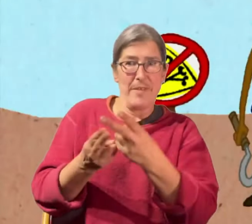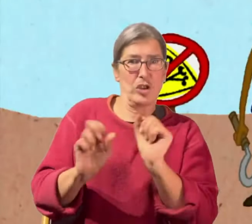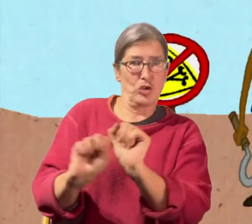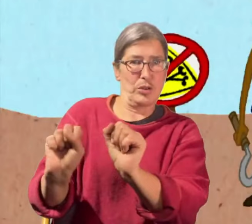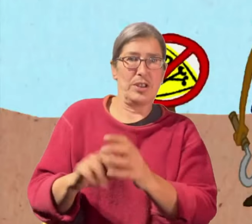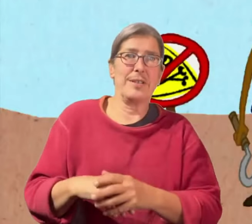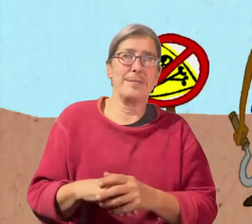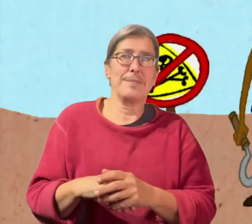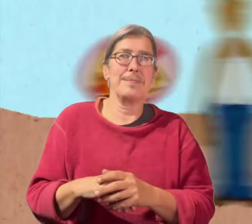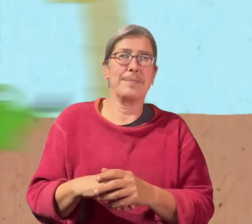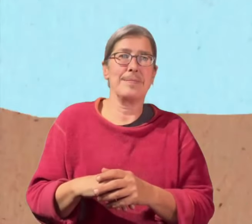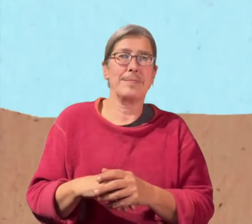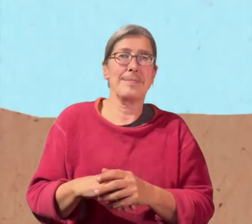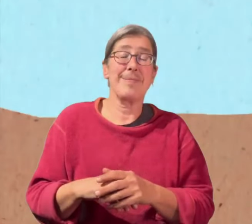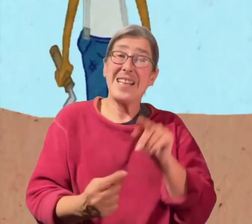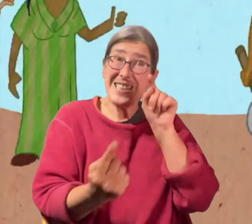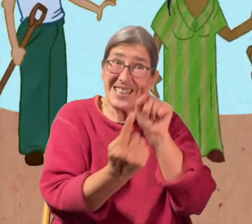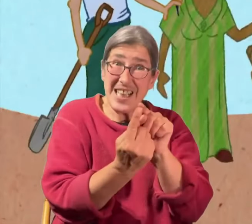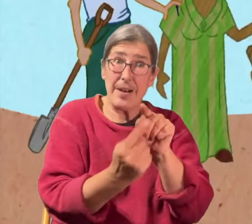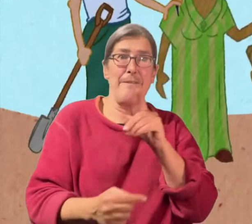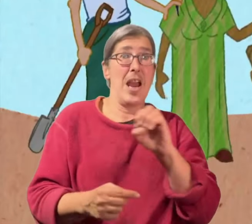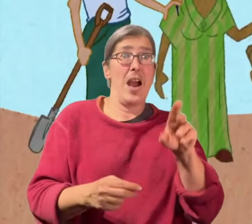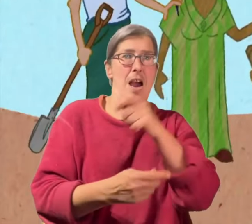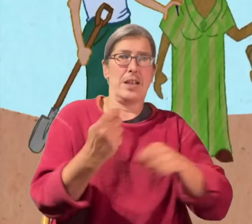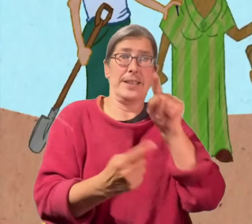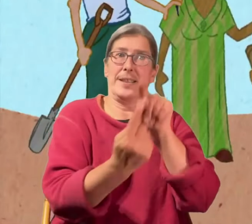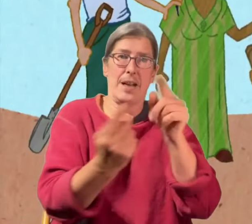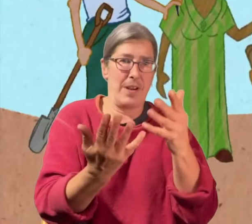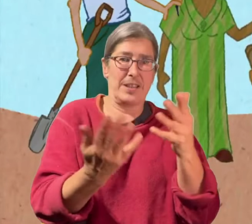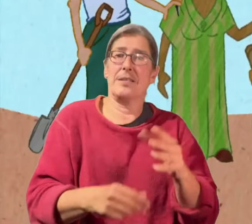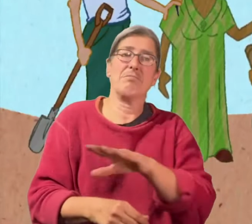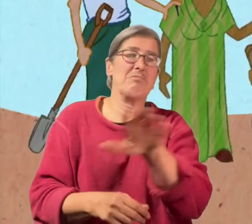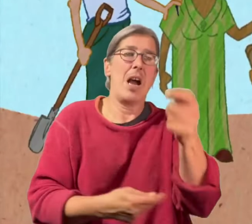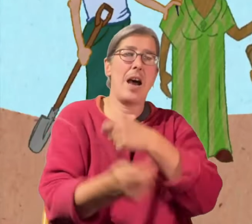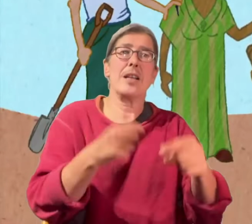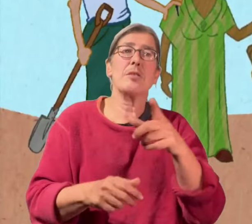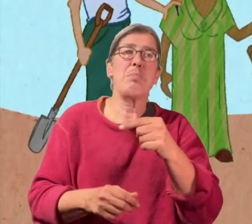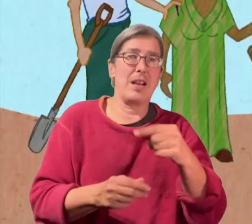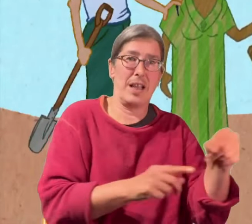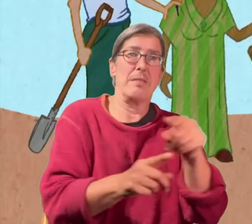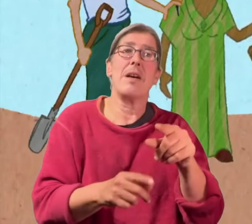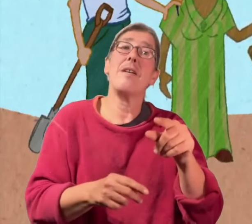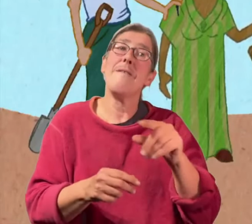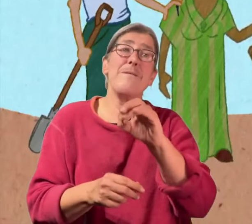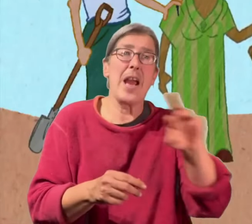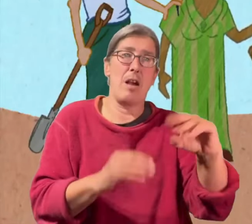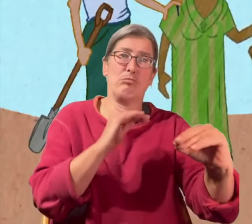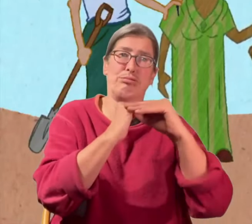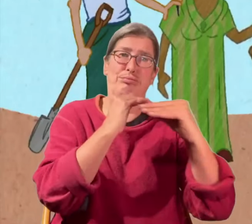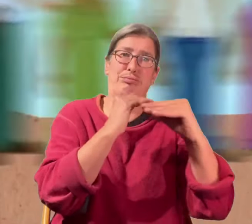bestmöglich geschützt. Ein großes Ziel des fairen Handels ist, dass alle Handelspartner langfristig, fair und